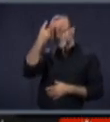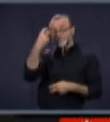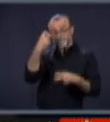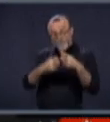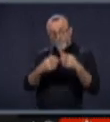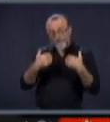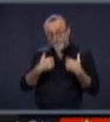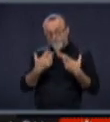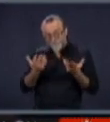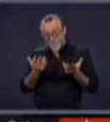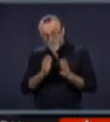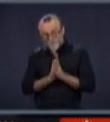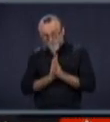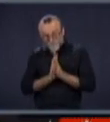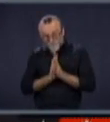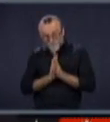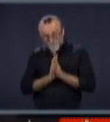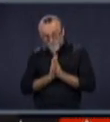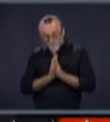problème.